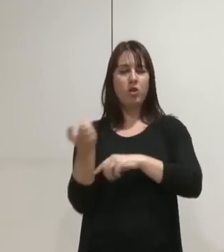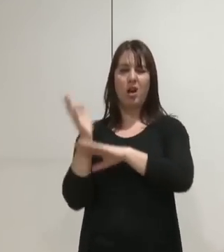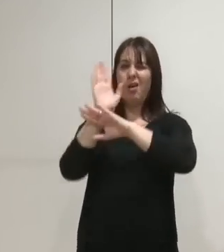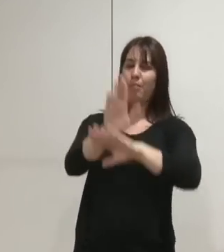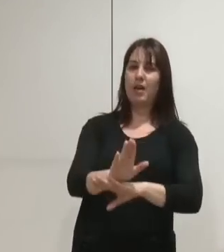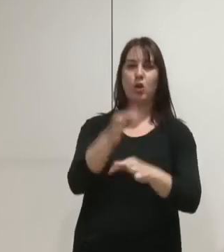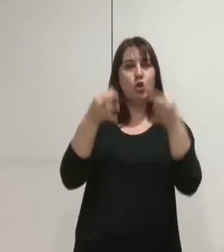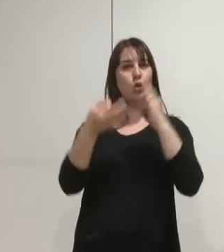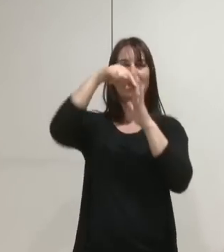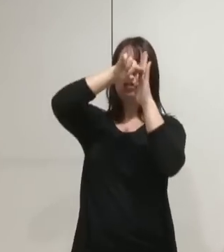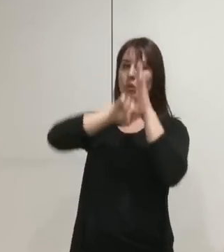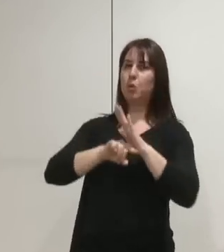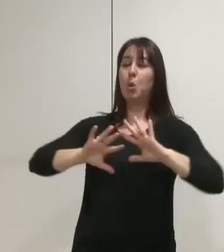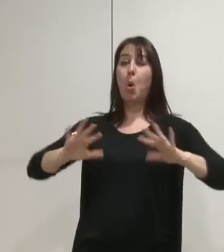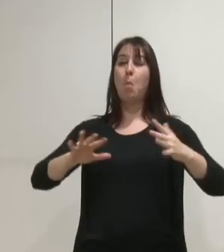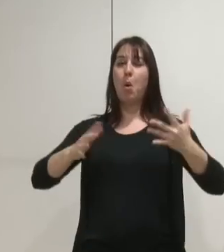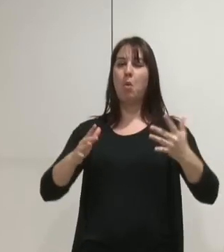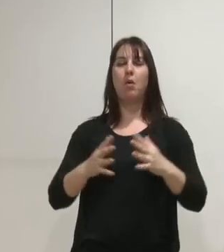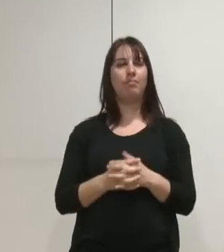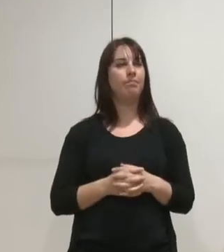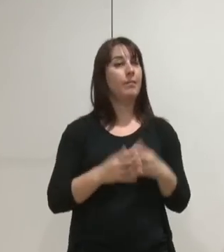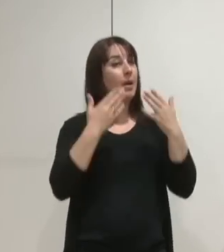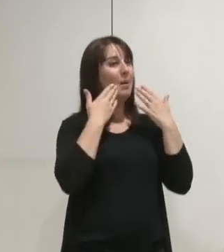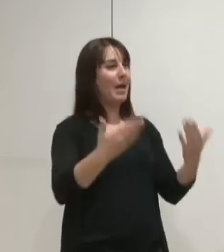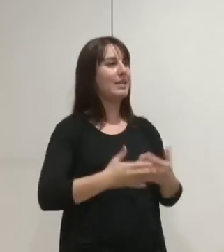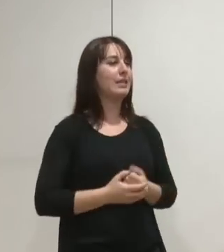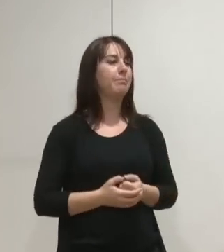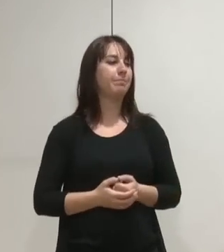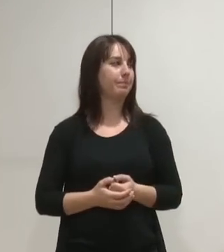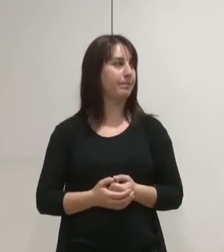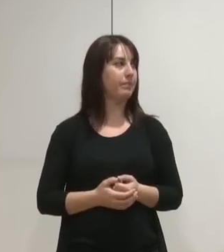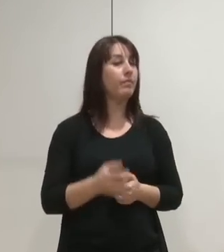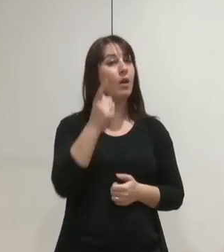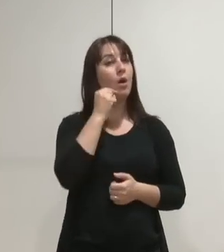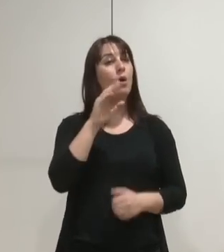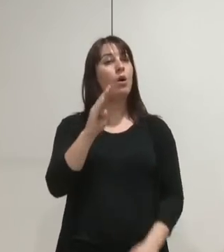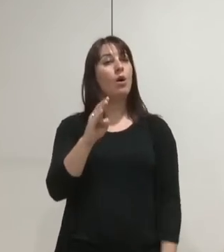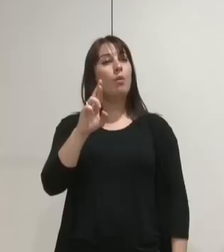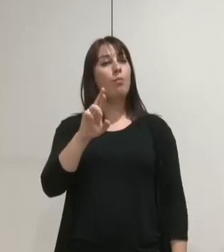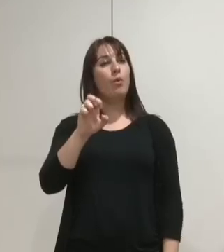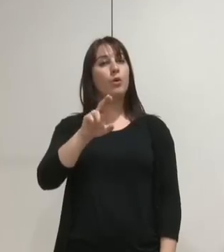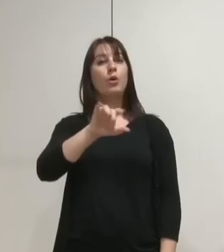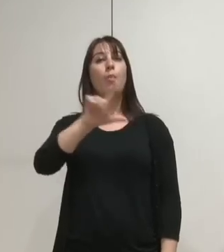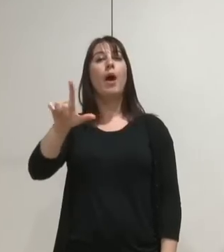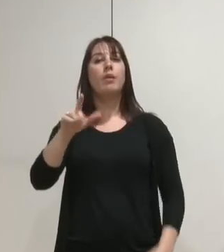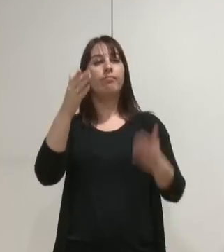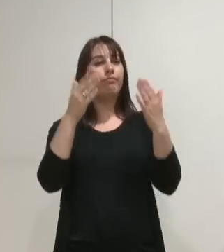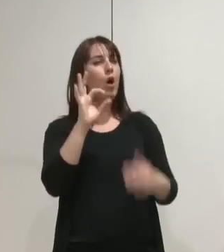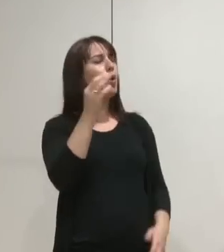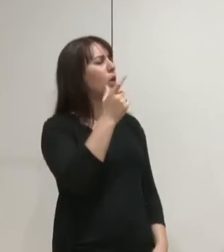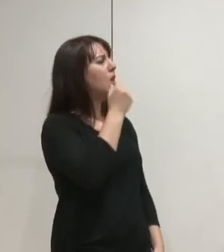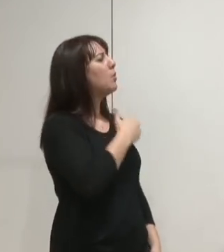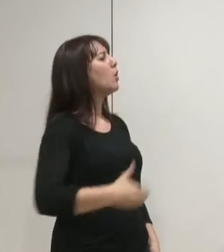juridique merci merci monsieur Bril oui monsieur le Maire mes chers